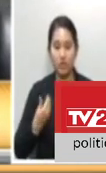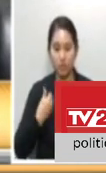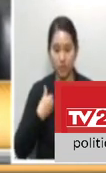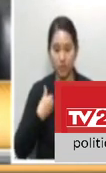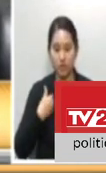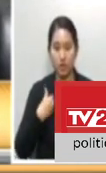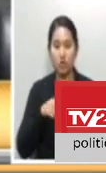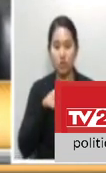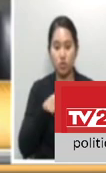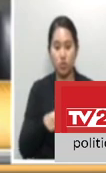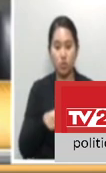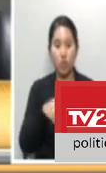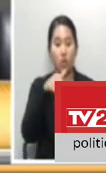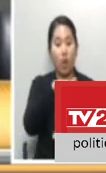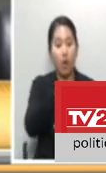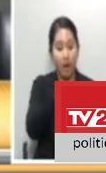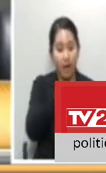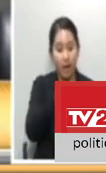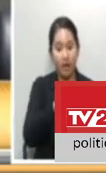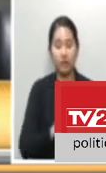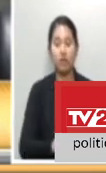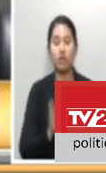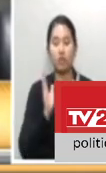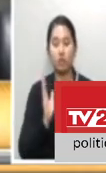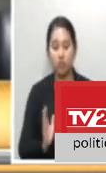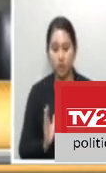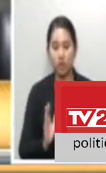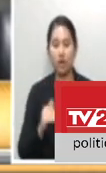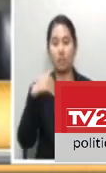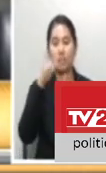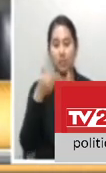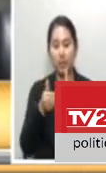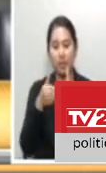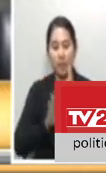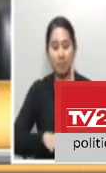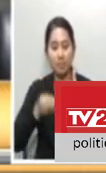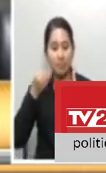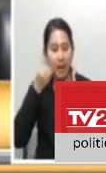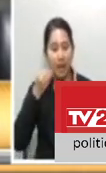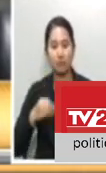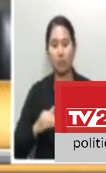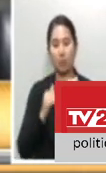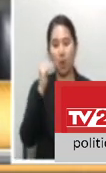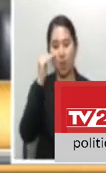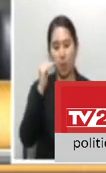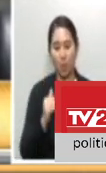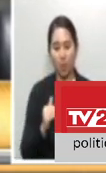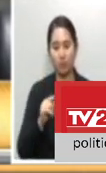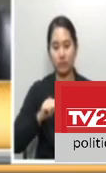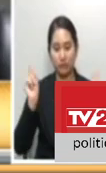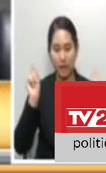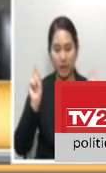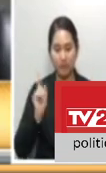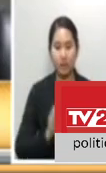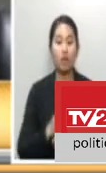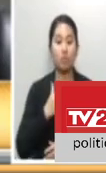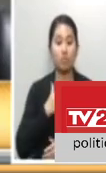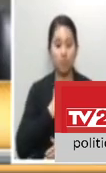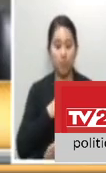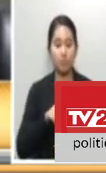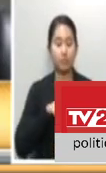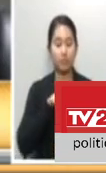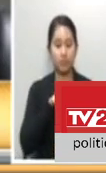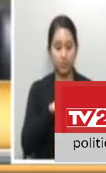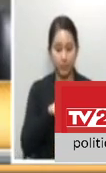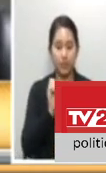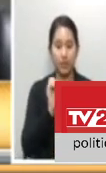างกับความเป็นอยู่ของคนในส่วนภูมิภาคต่างกันโดยสิ้นเชิงเพราะฉะนั้นขอเสนอทางรัฐบาลว่า